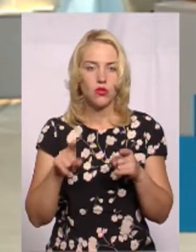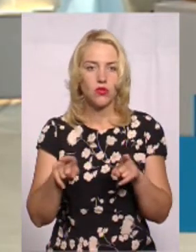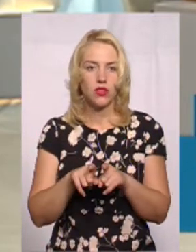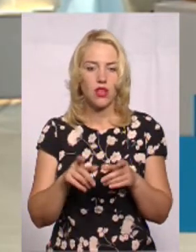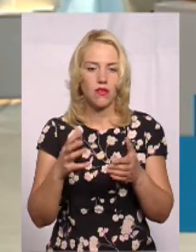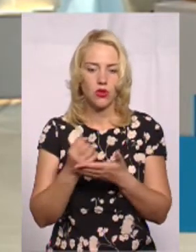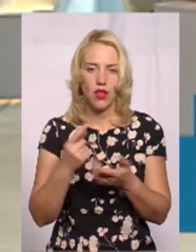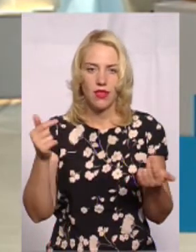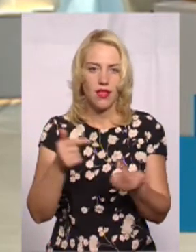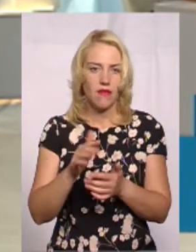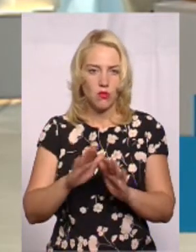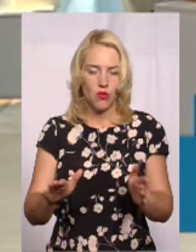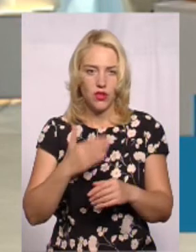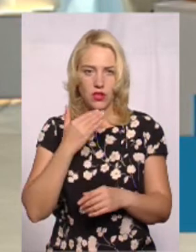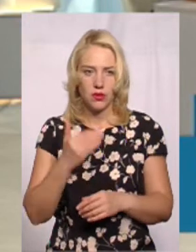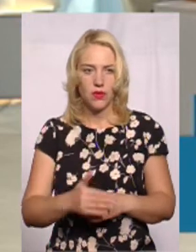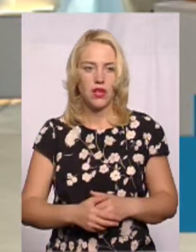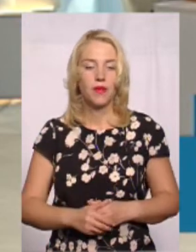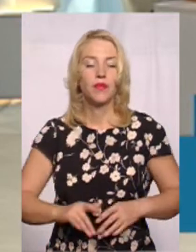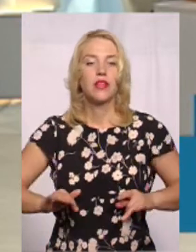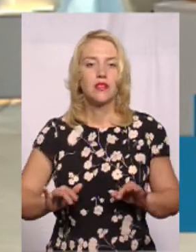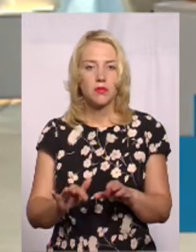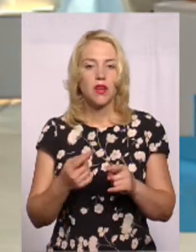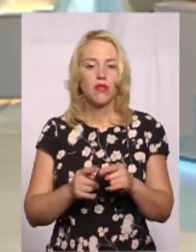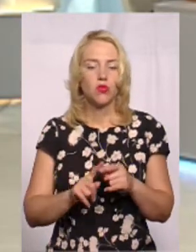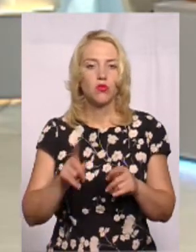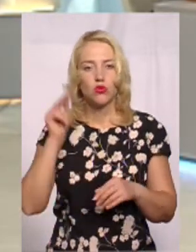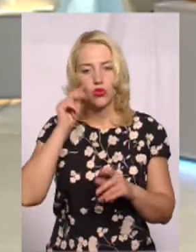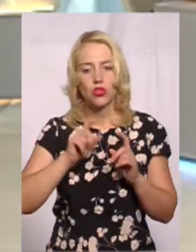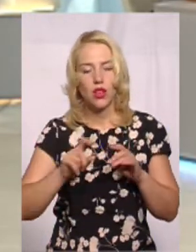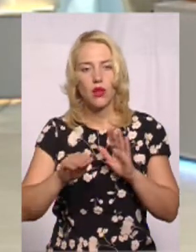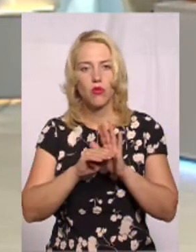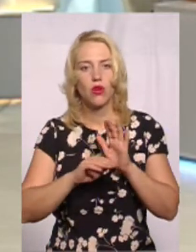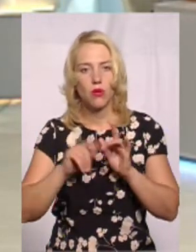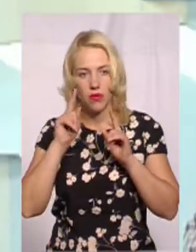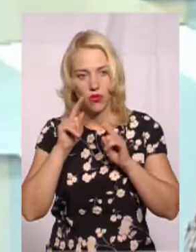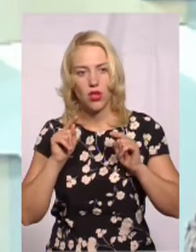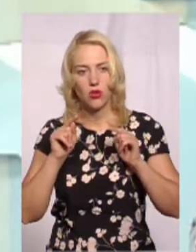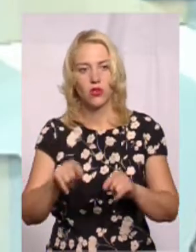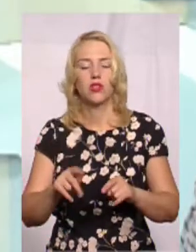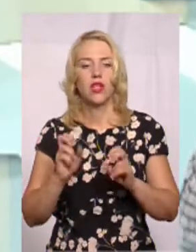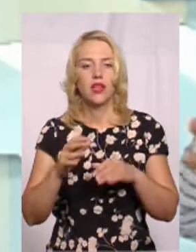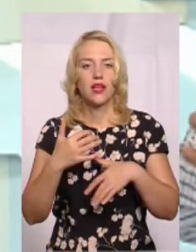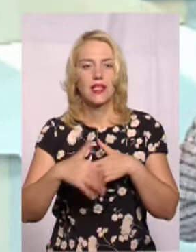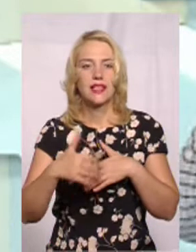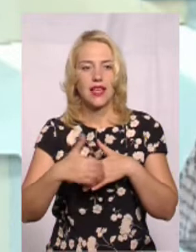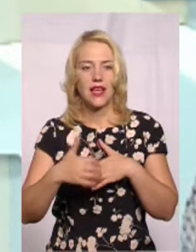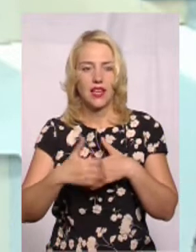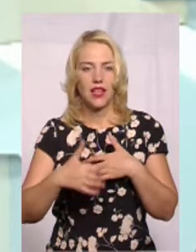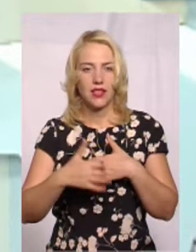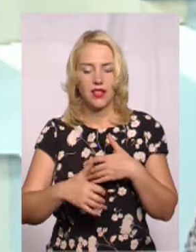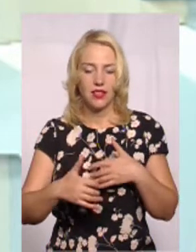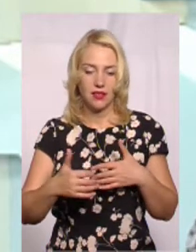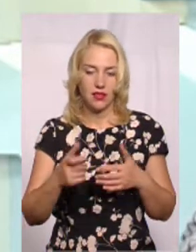виходить така невідповідність? Як вважаєте? Справа в тому, що шкільна програма, вона орієнтована, отак, я знаю, як ці кажуть, на середнього учня, на